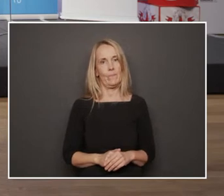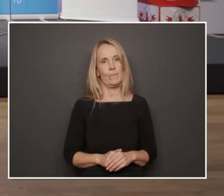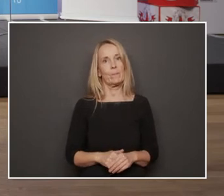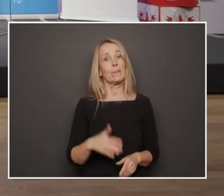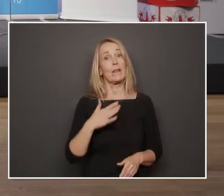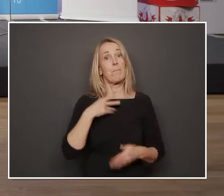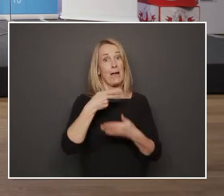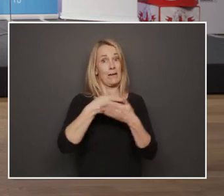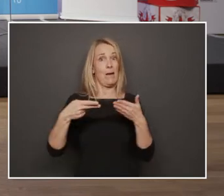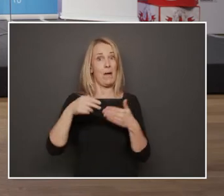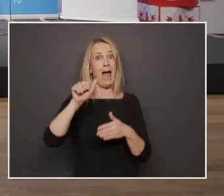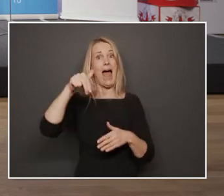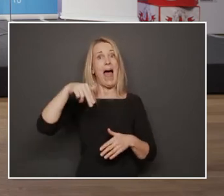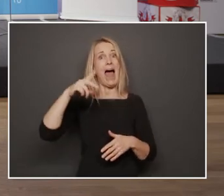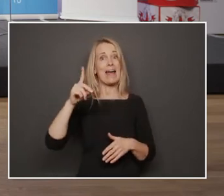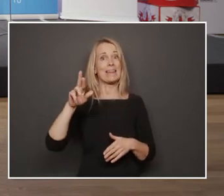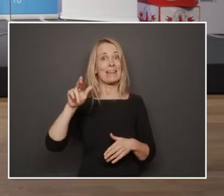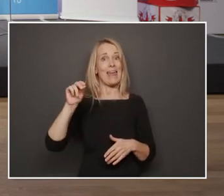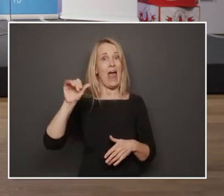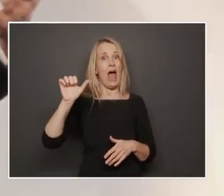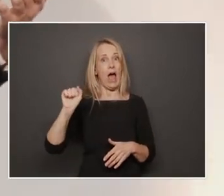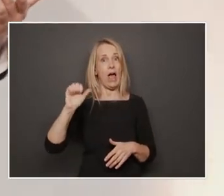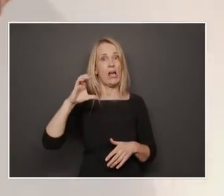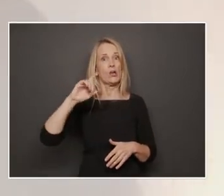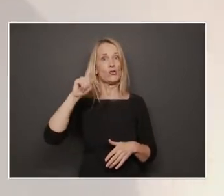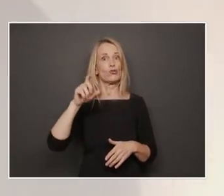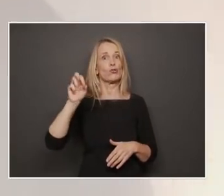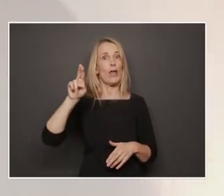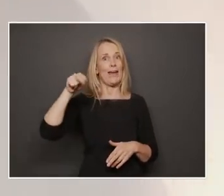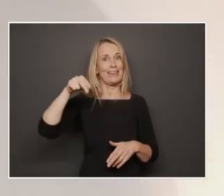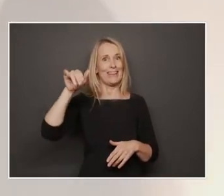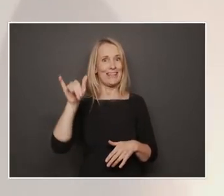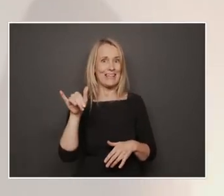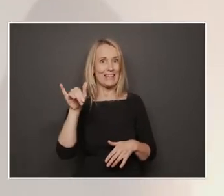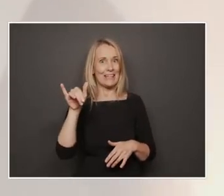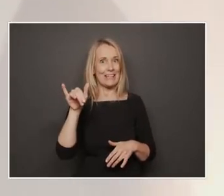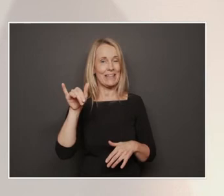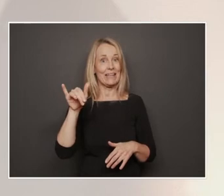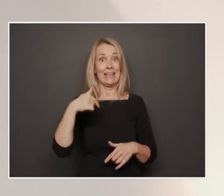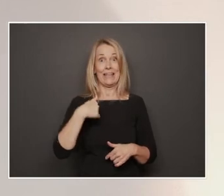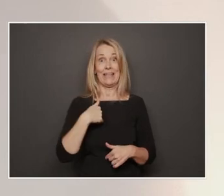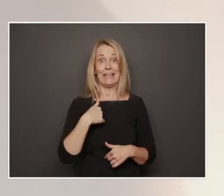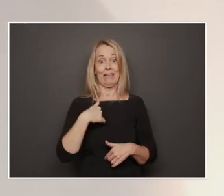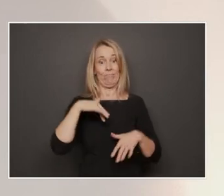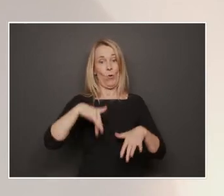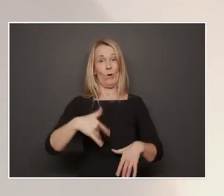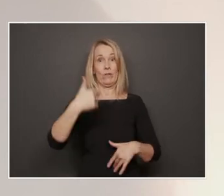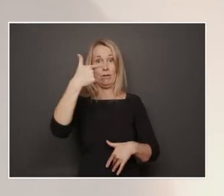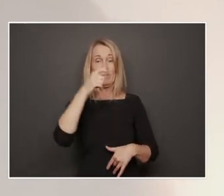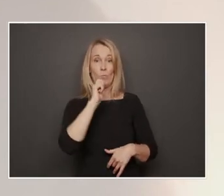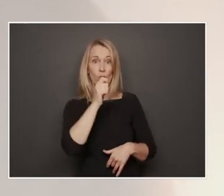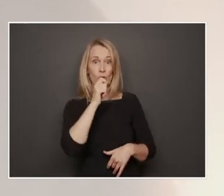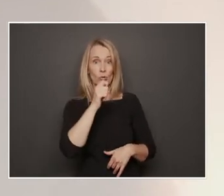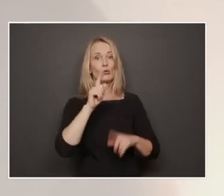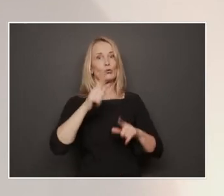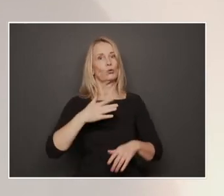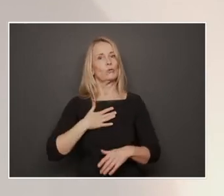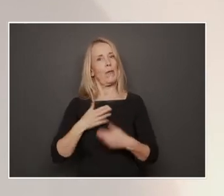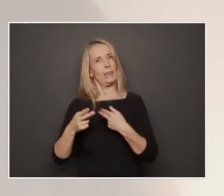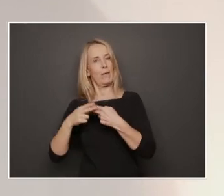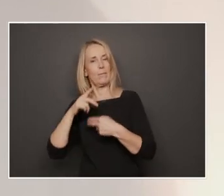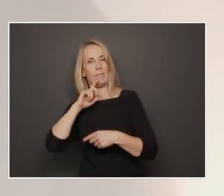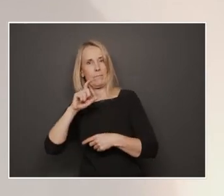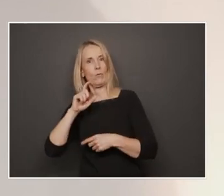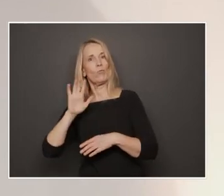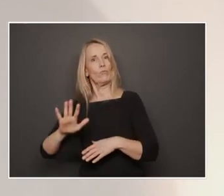Mein Name ist Andrea Czerny. Wenn ich nicht vor der Kamera stehe, bin ich Produktmanagerin